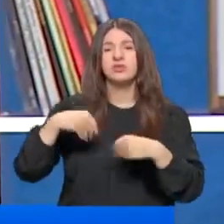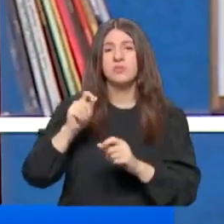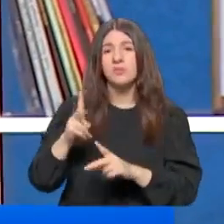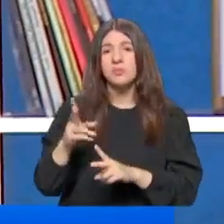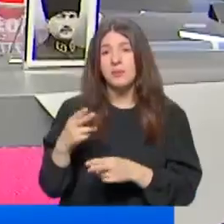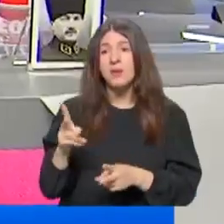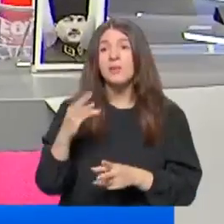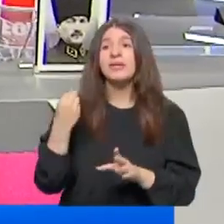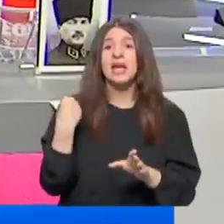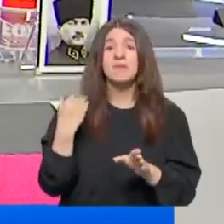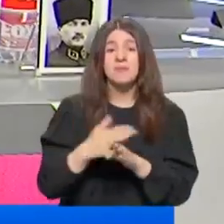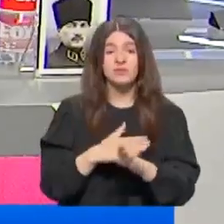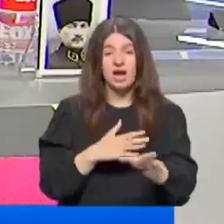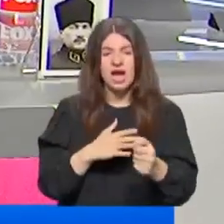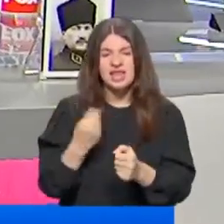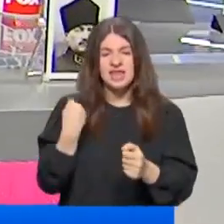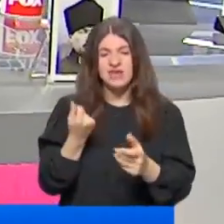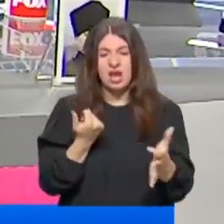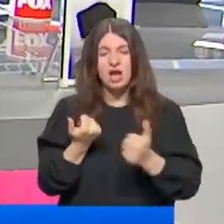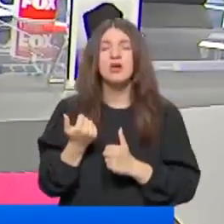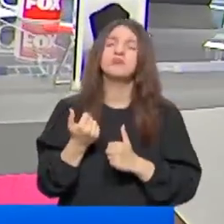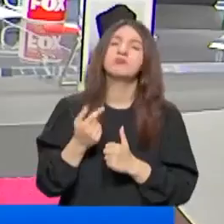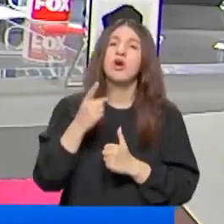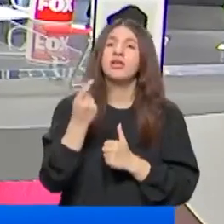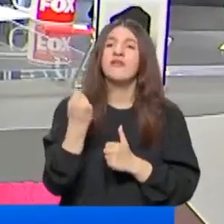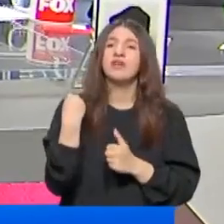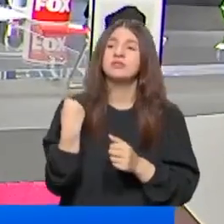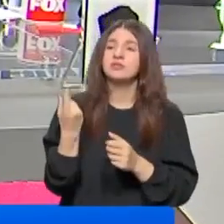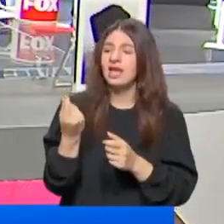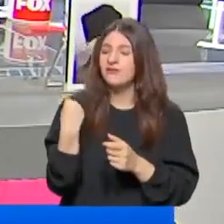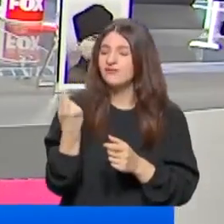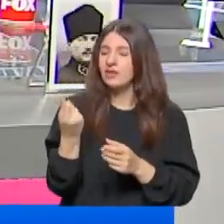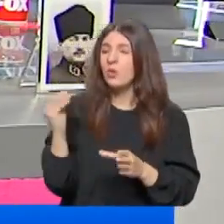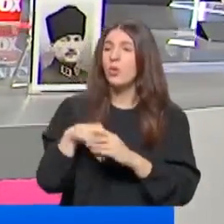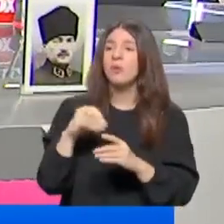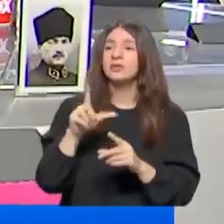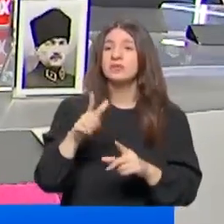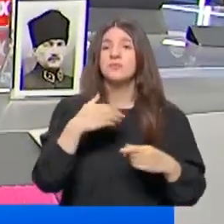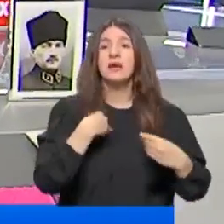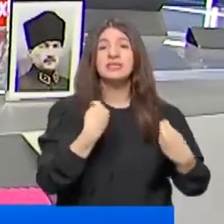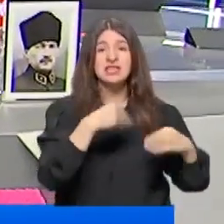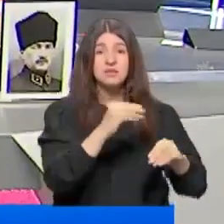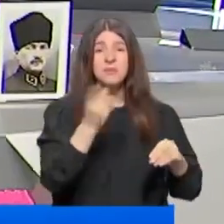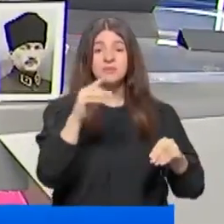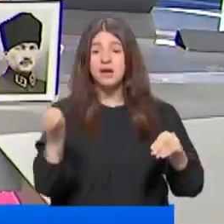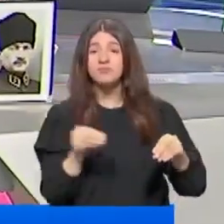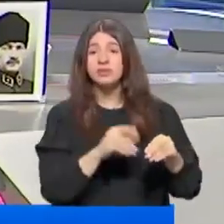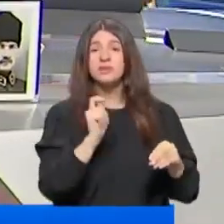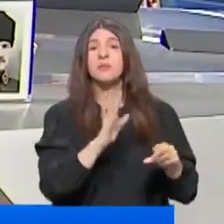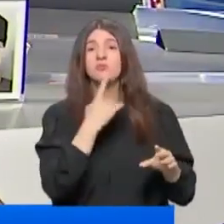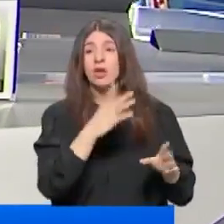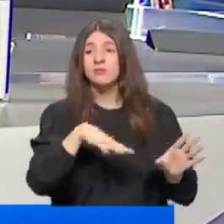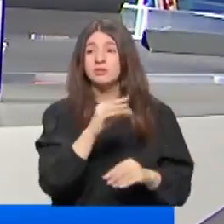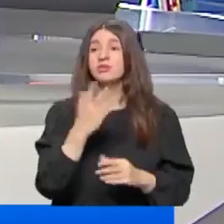satabiliyor ama yeni malı yeni fiyatı aldı anda yeni fiyatlara yansıtmak zorunda kalır diyorlar ki hem esnafın sattığı mı yerine koyamıyorum geliyor